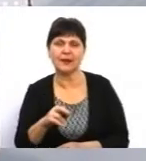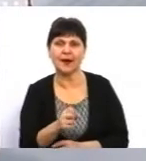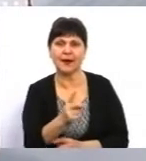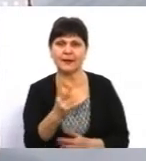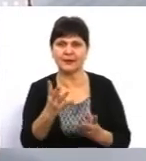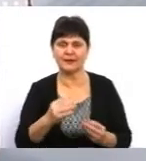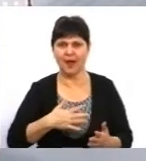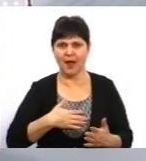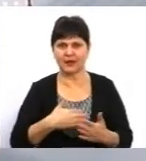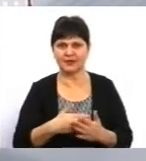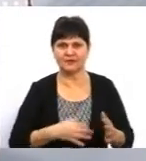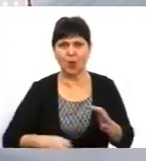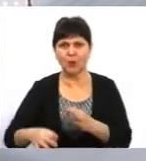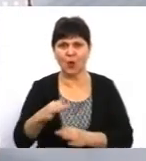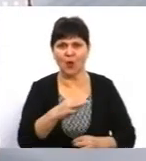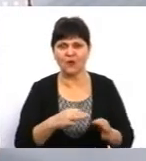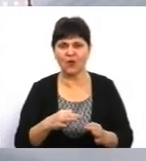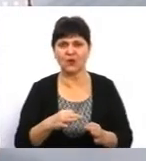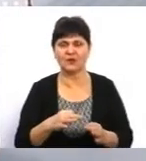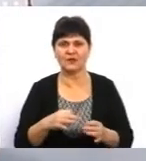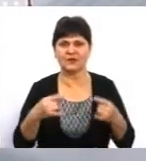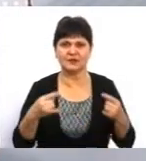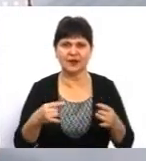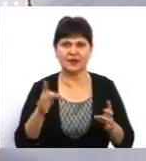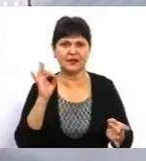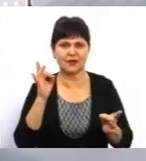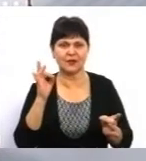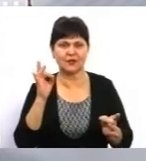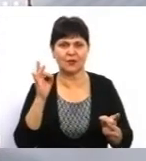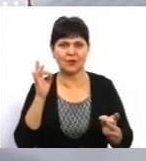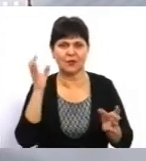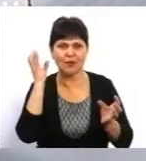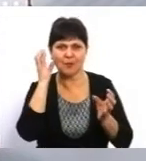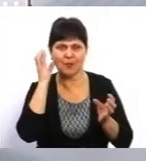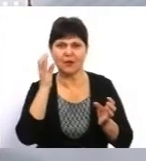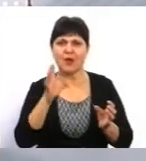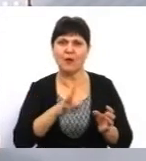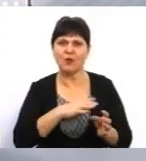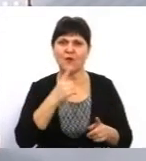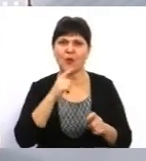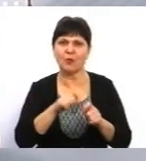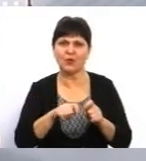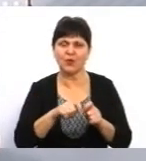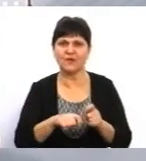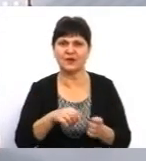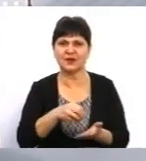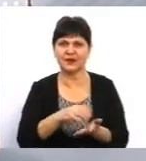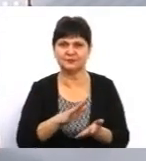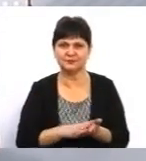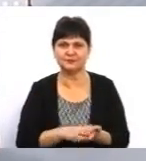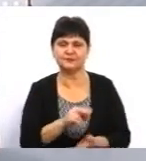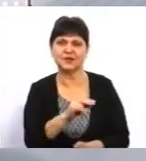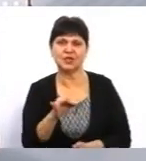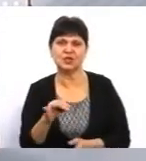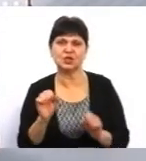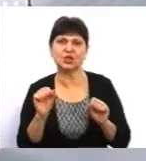активно обговорюється в засобах масової інформації, який був апробований, тестується, чи може